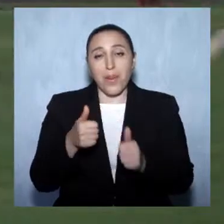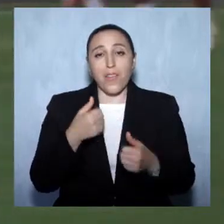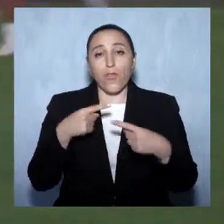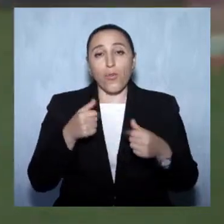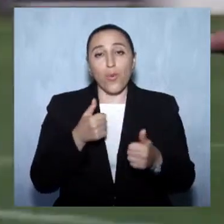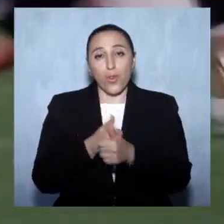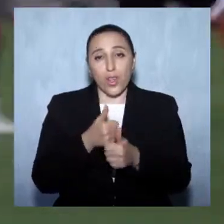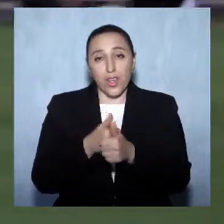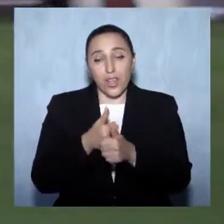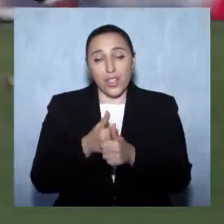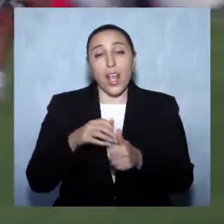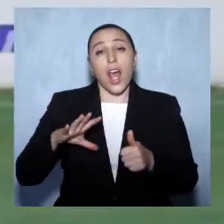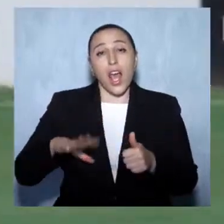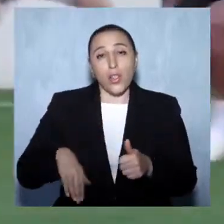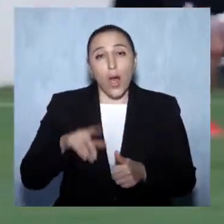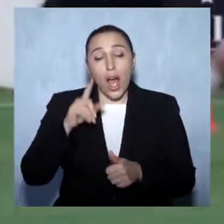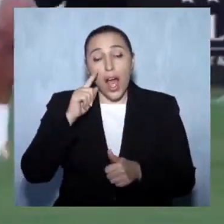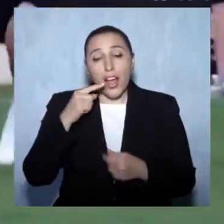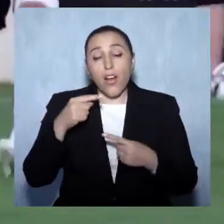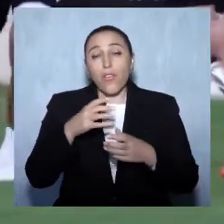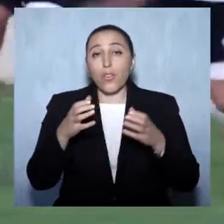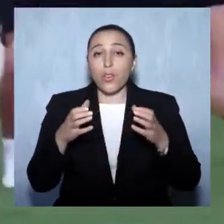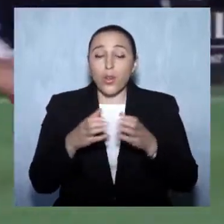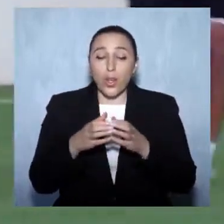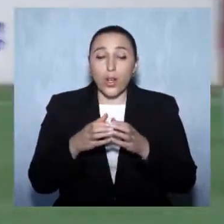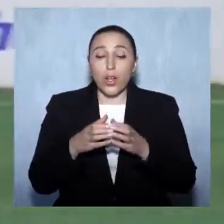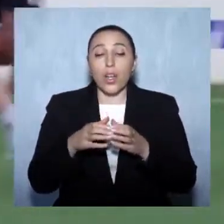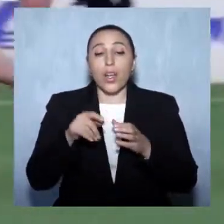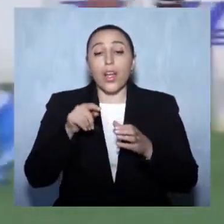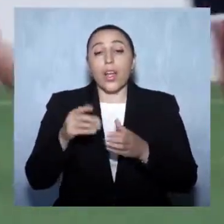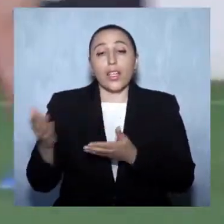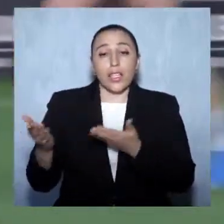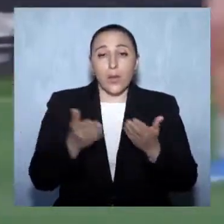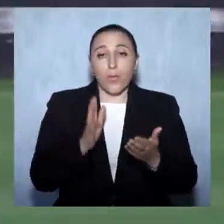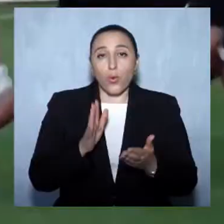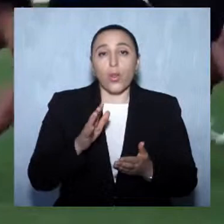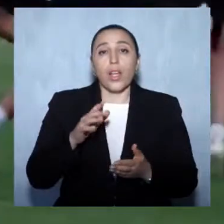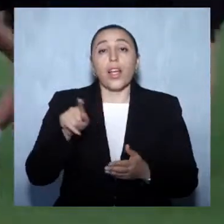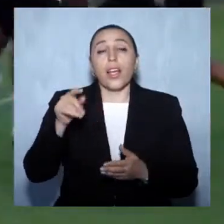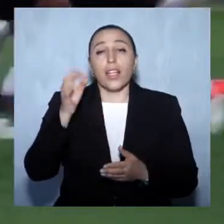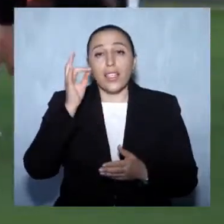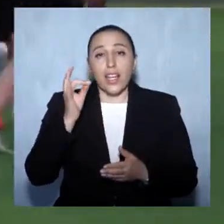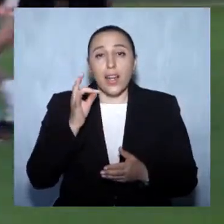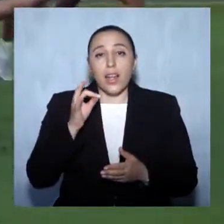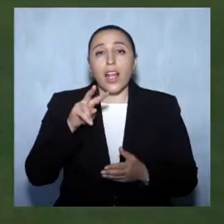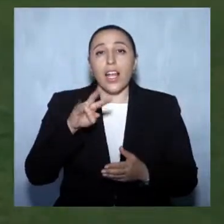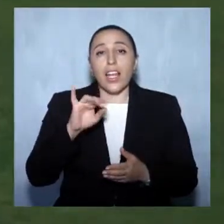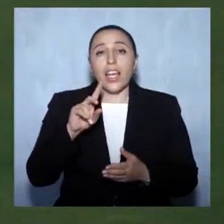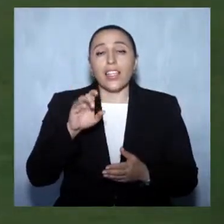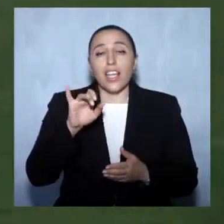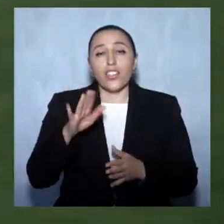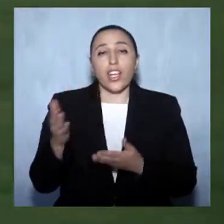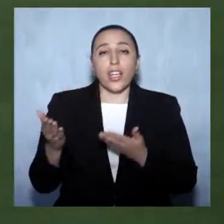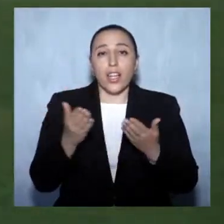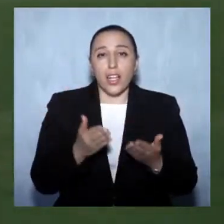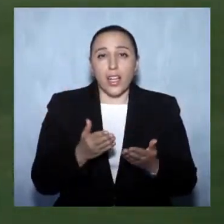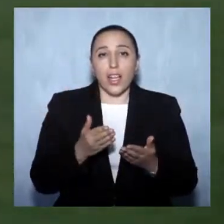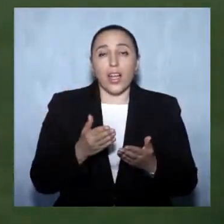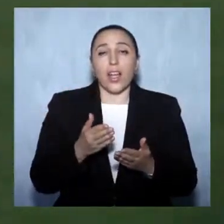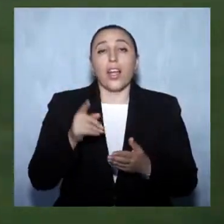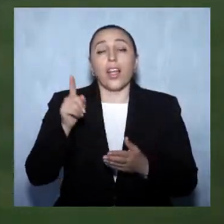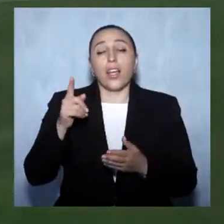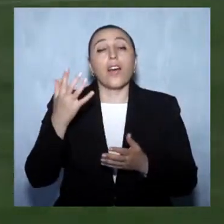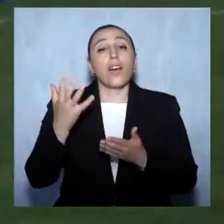մրցավեճից հետո Հայաստանի հավաքականը Երևանում կընդունի խմբի հետնապահ Լիխտենշտեյնին, որին առաջին տուրում դրսում հաղթել